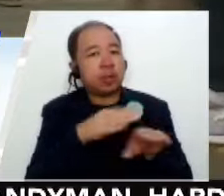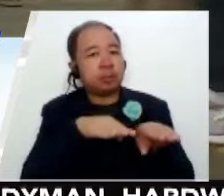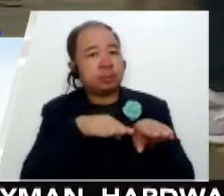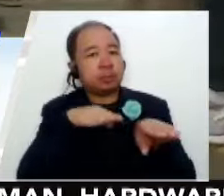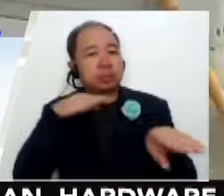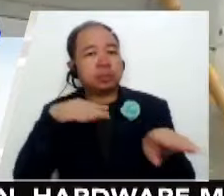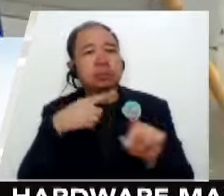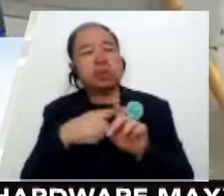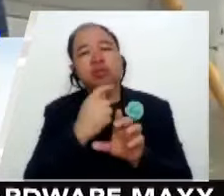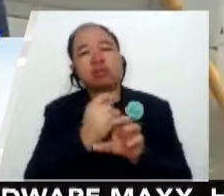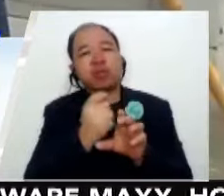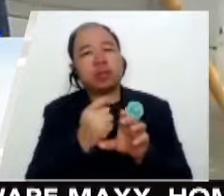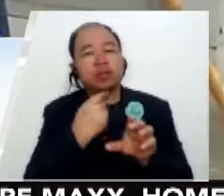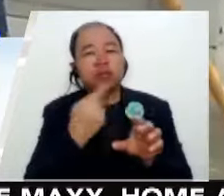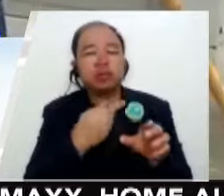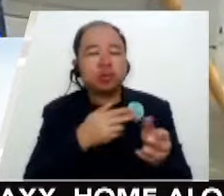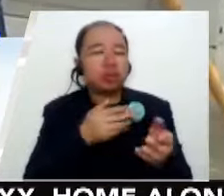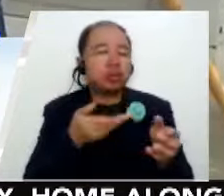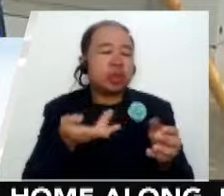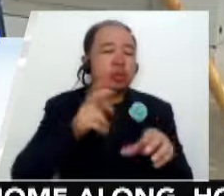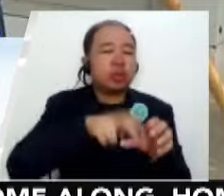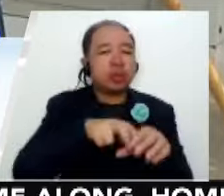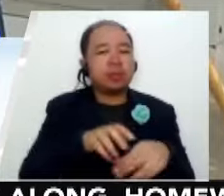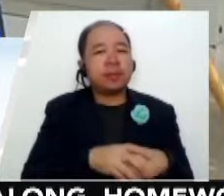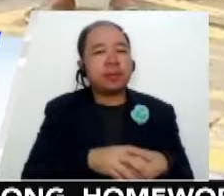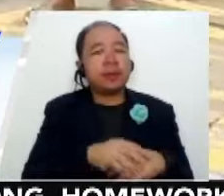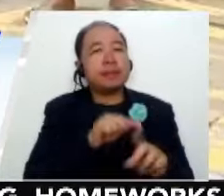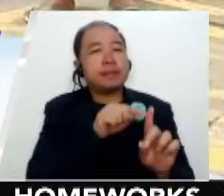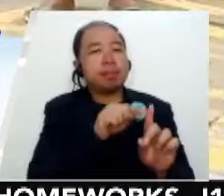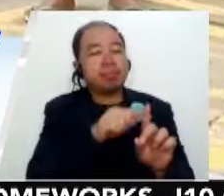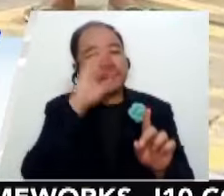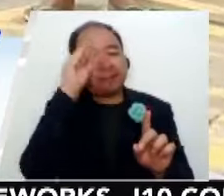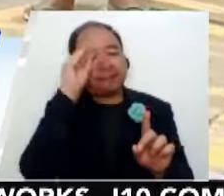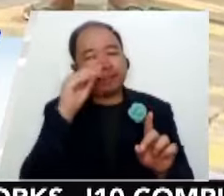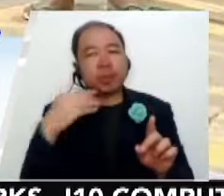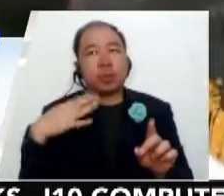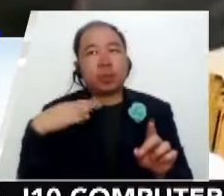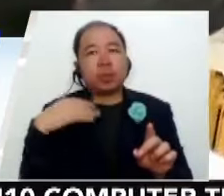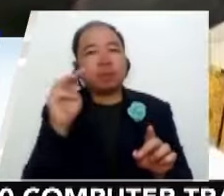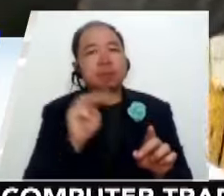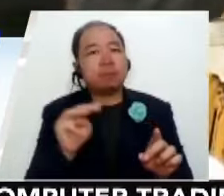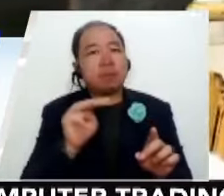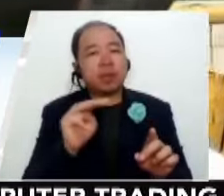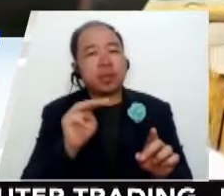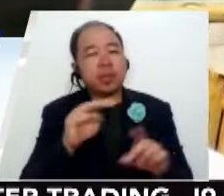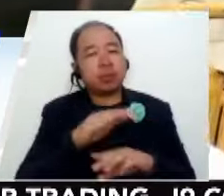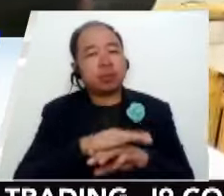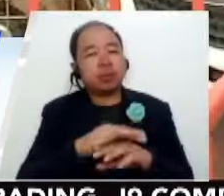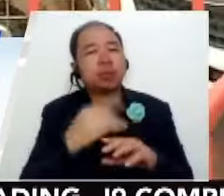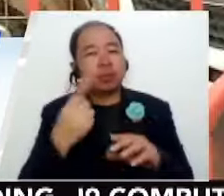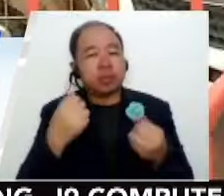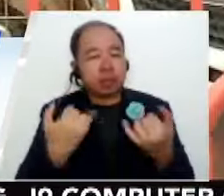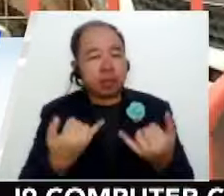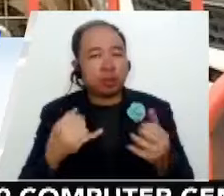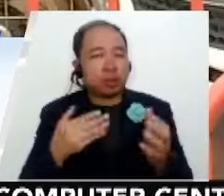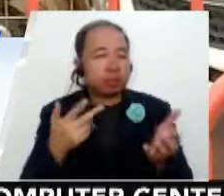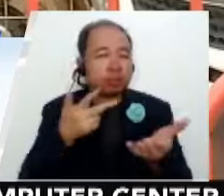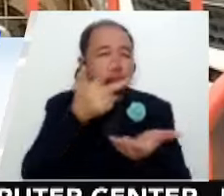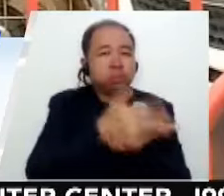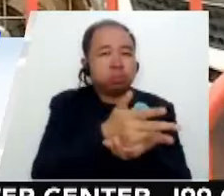mga roro. Si Mario Gonzalez, Lunes ng gabi nagsimulang pumila, ngayong hapon lang niya maisasampa sa roro ang minamanehong